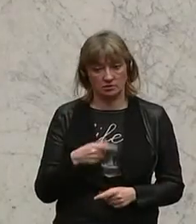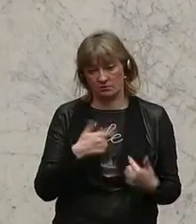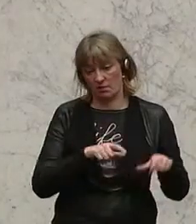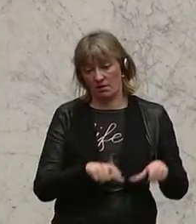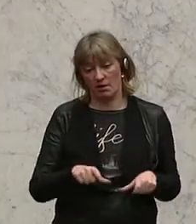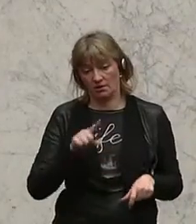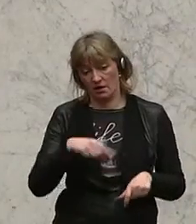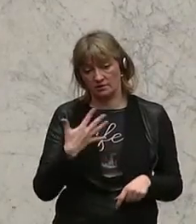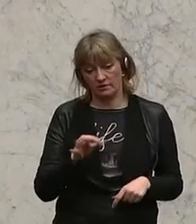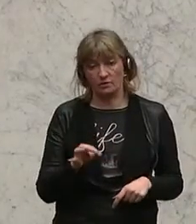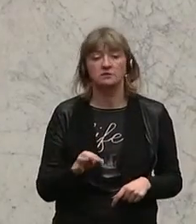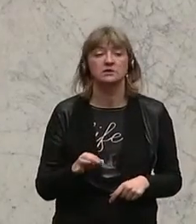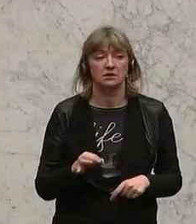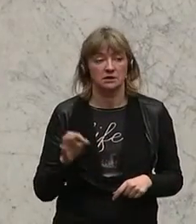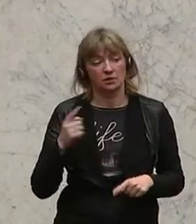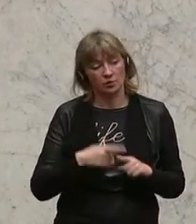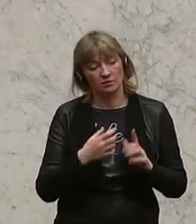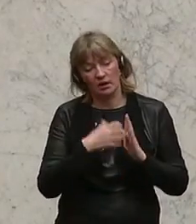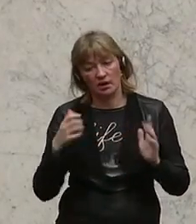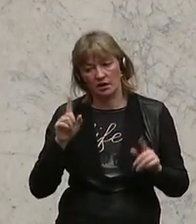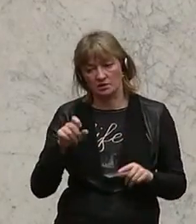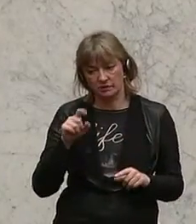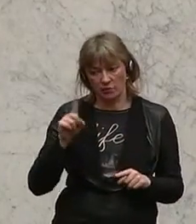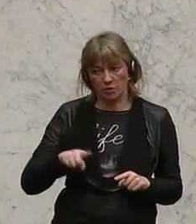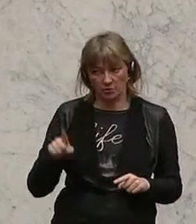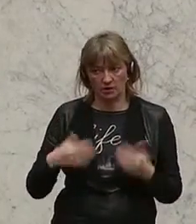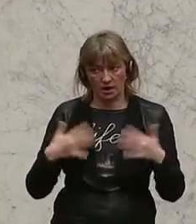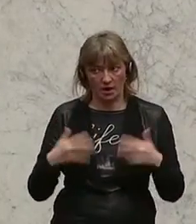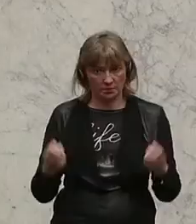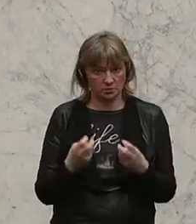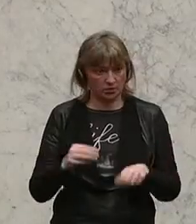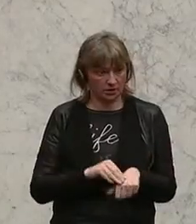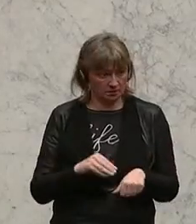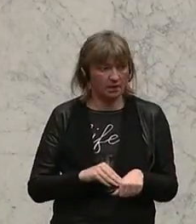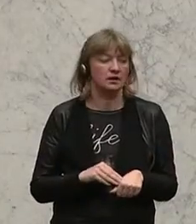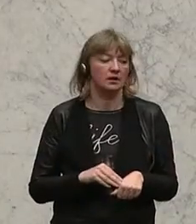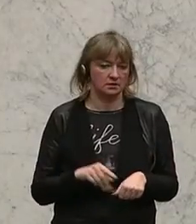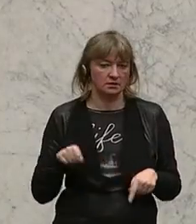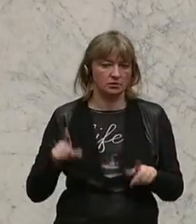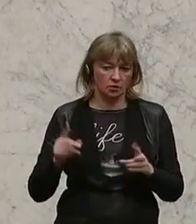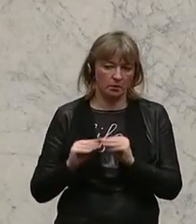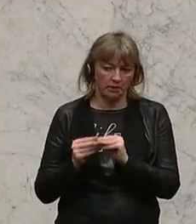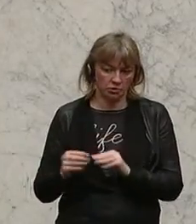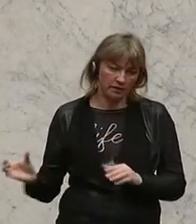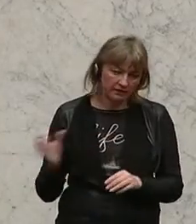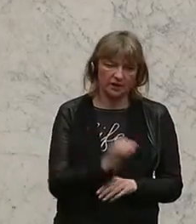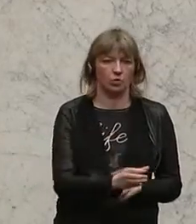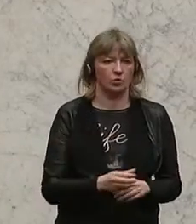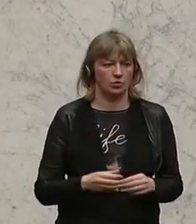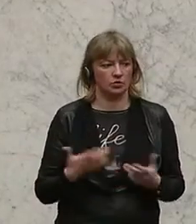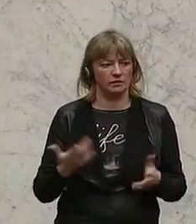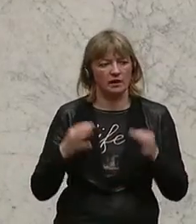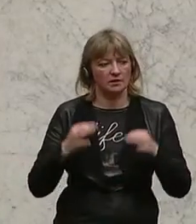älter sind als 50 und länger als wie 12 Monate arbeitssuchend gemeldet sind, in eine Beschäftigung zu bringen,